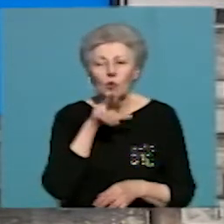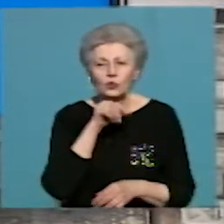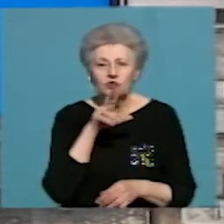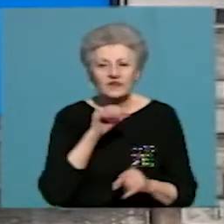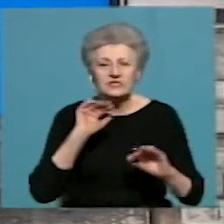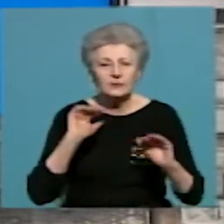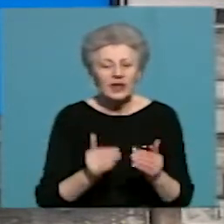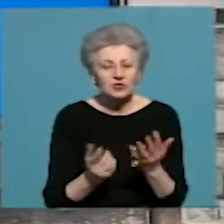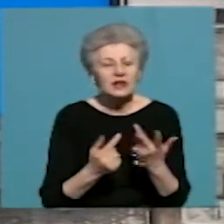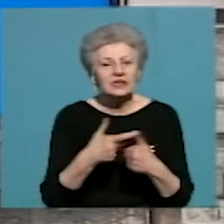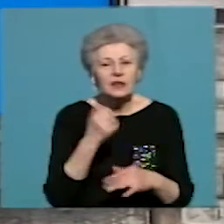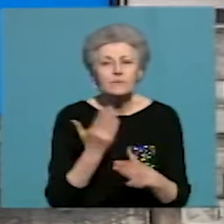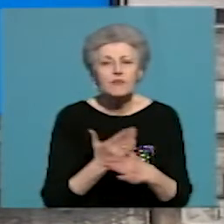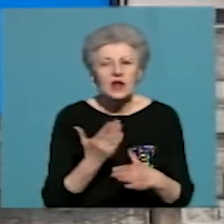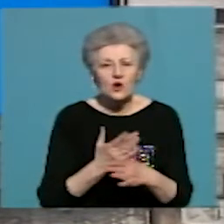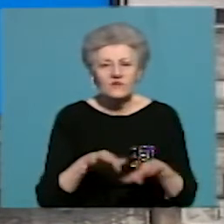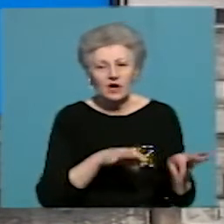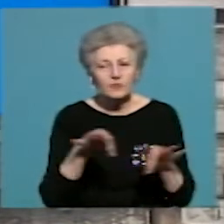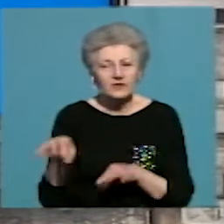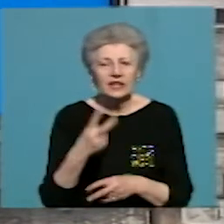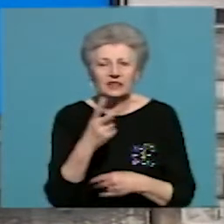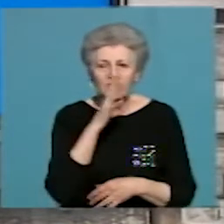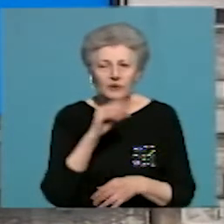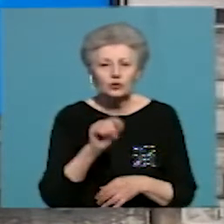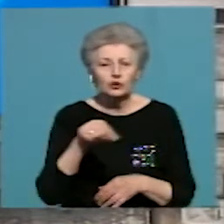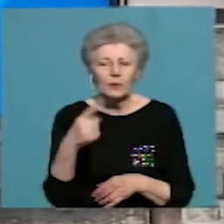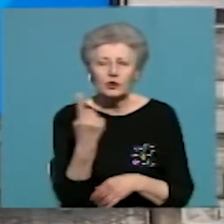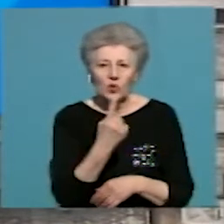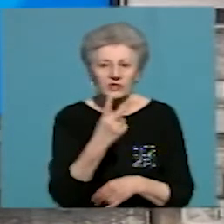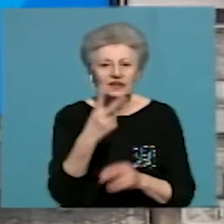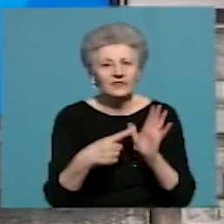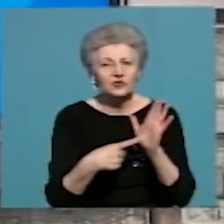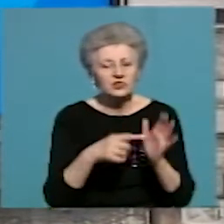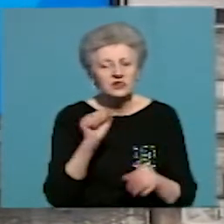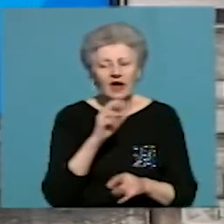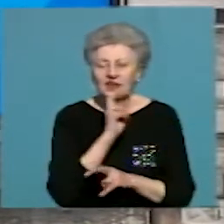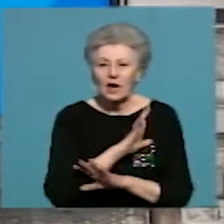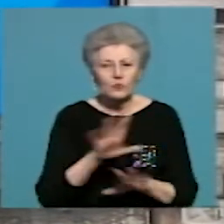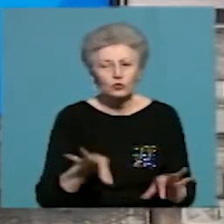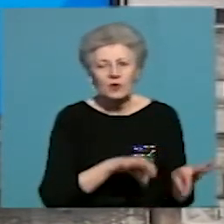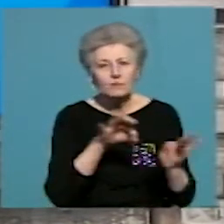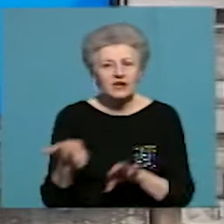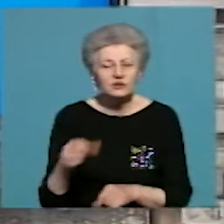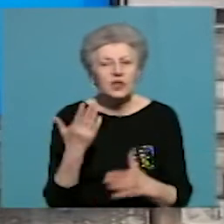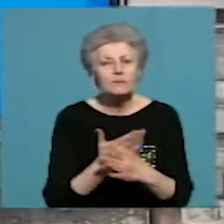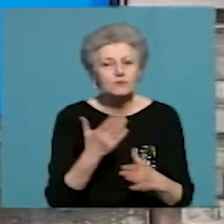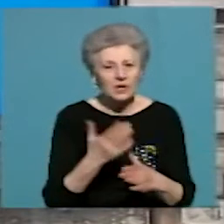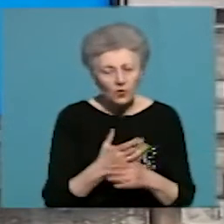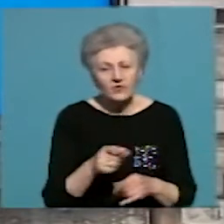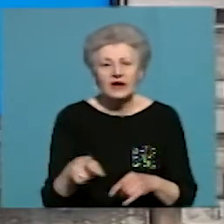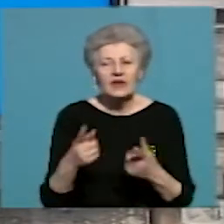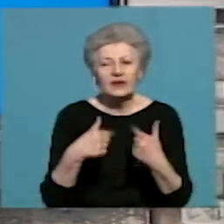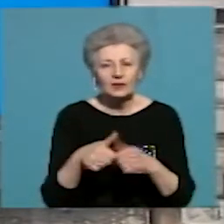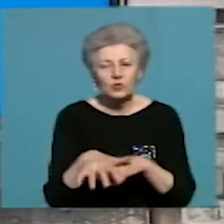Чернівцях зменшили кількість пільгових перевезень. Дві маршрутки номер 1 та 26А не будуть перевозити пільгові категорії населення. За